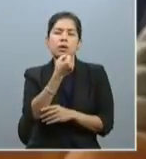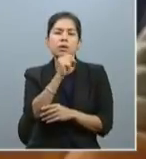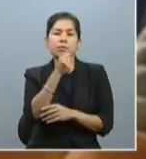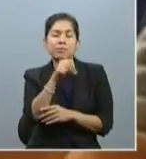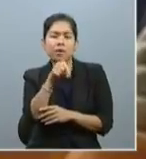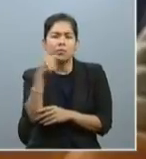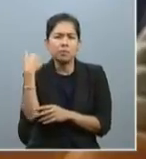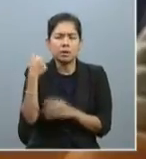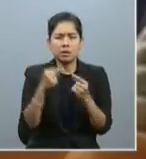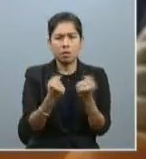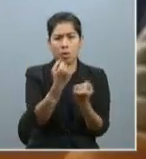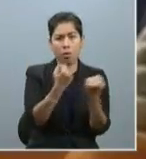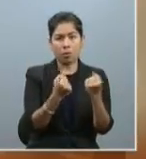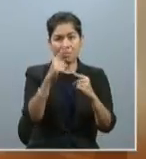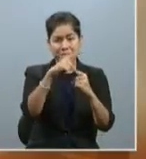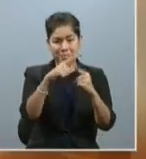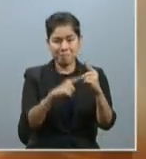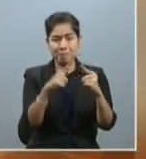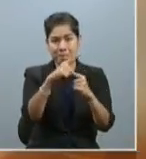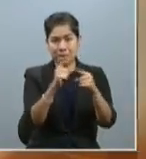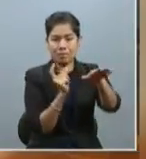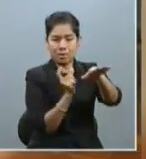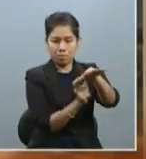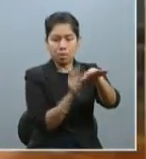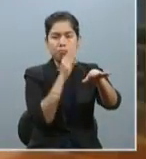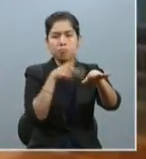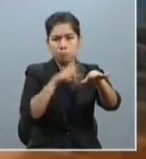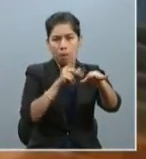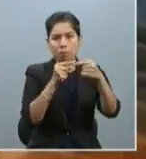ป้ายทะเบียนปลอมเป็นรถที่พานางสาวยิ่งลักษณ์หลบหนีไปยังจังหวัดสระแก้ว ค่ะ